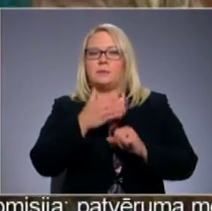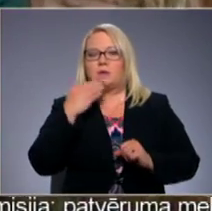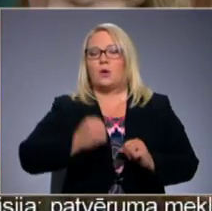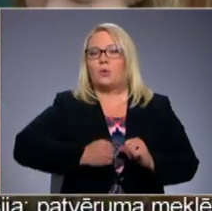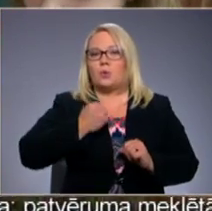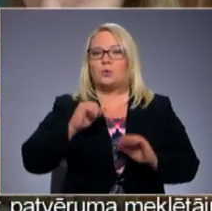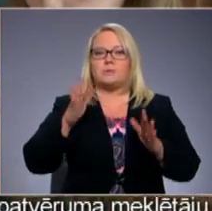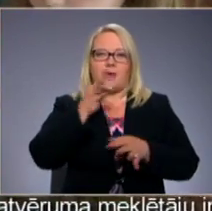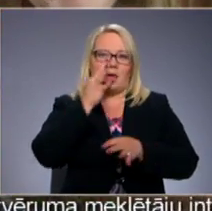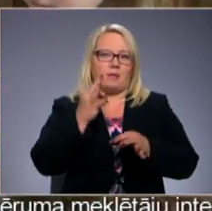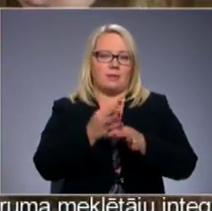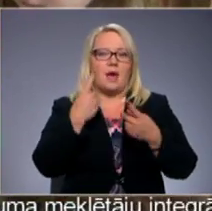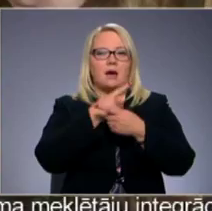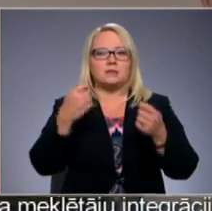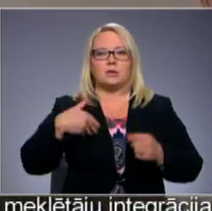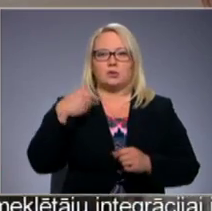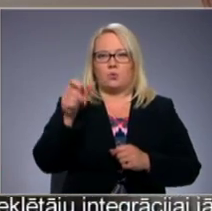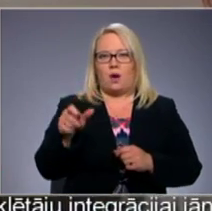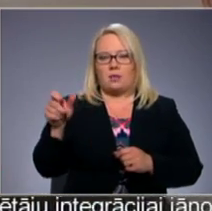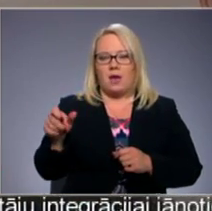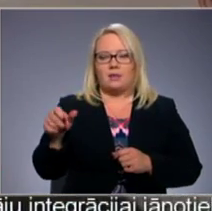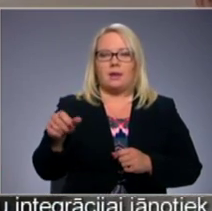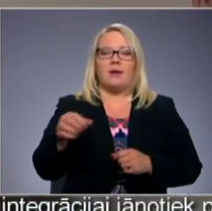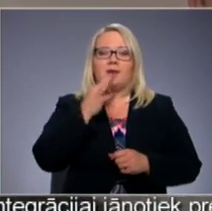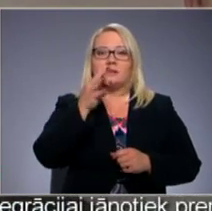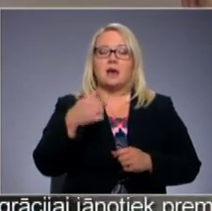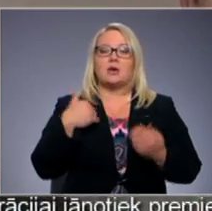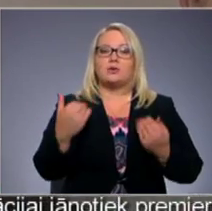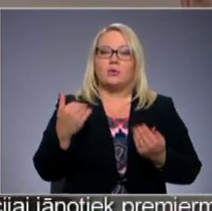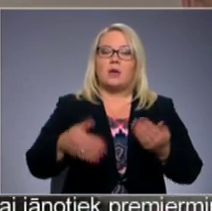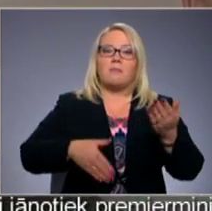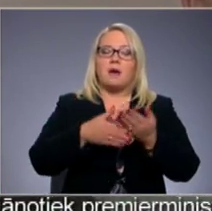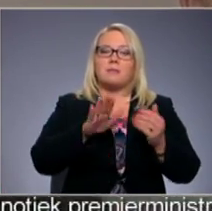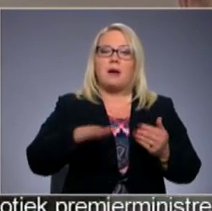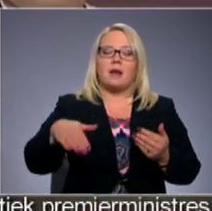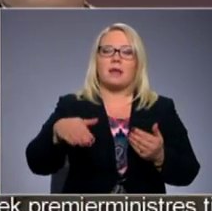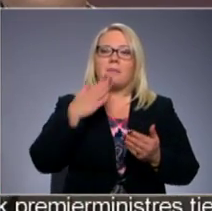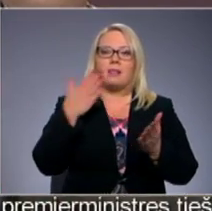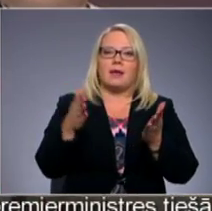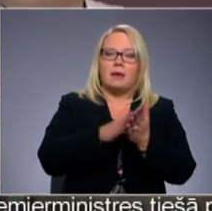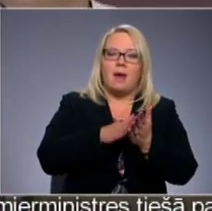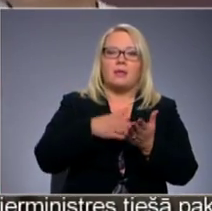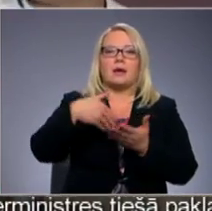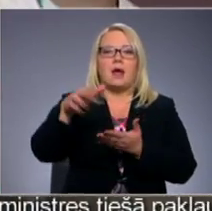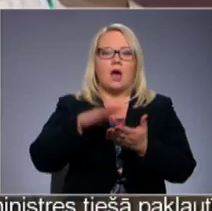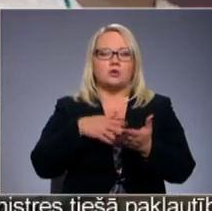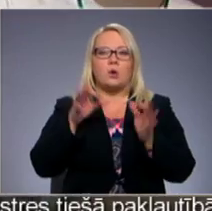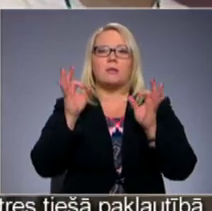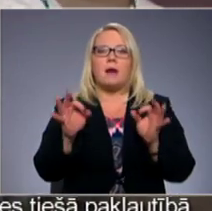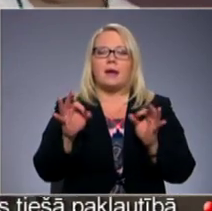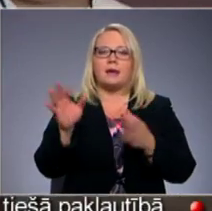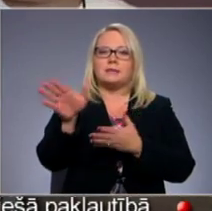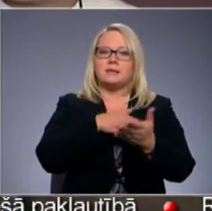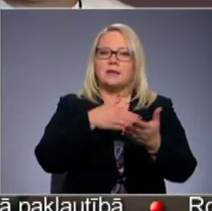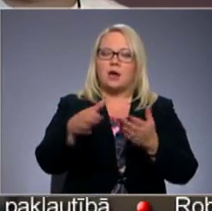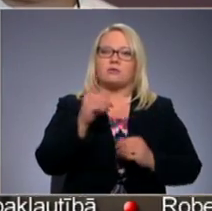tomēr atbildīgs atzīst skolēni. Es šodien palīdzēju bērniem līmēt, krāsot, pareizi izkrāsot,